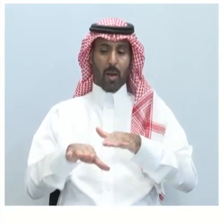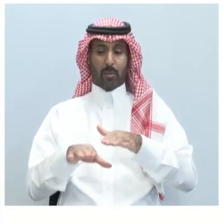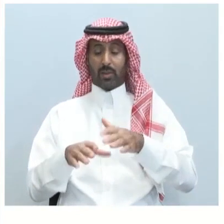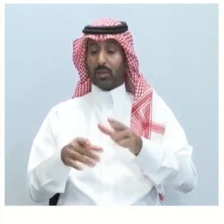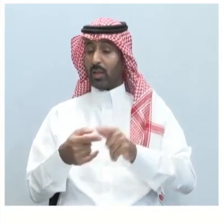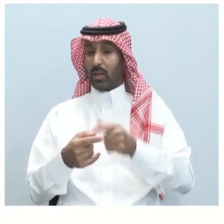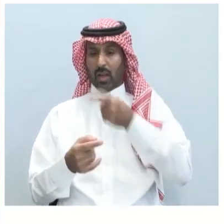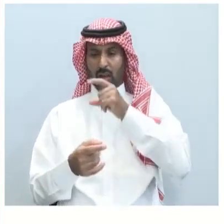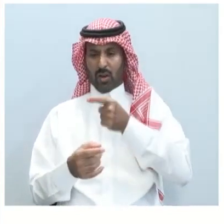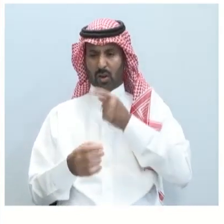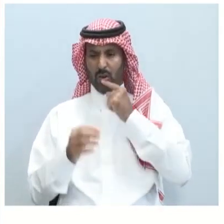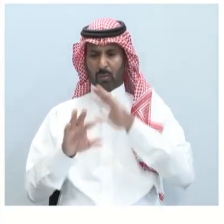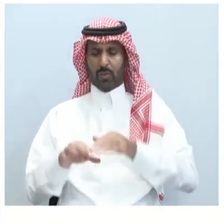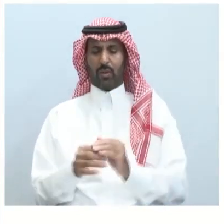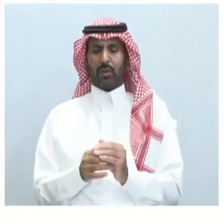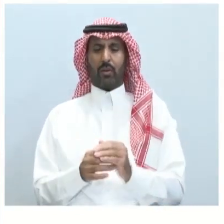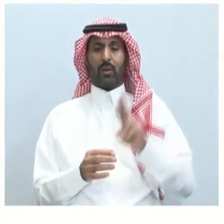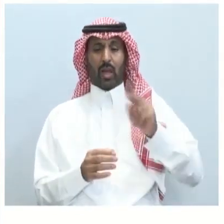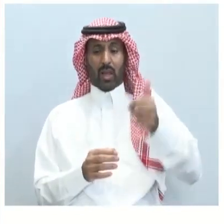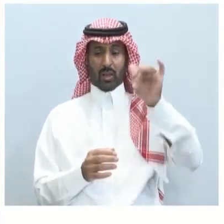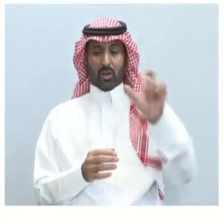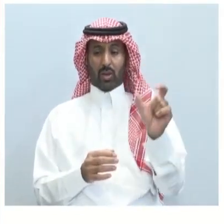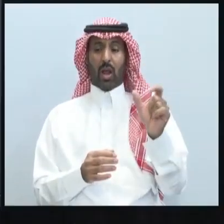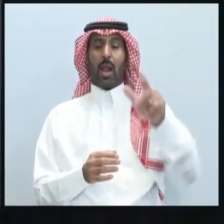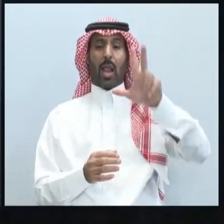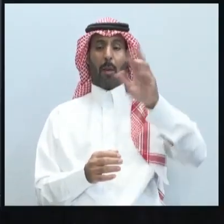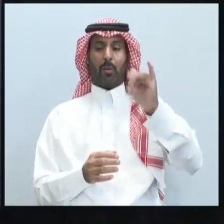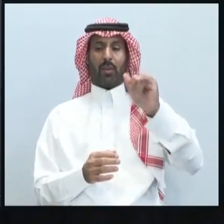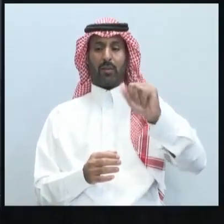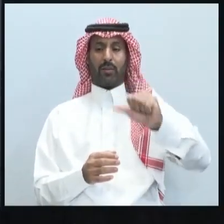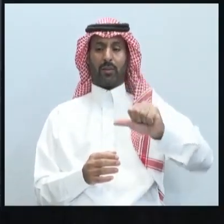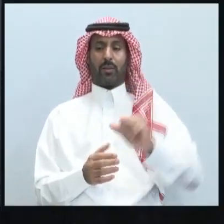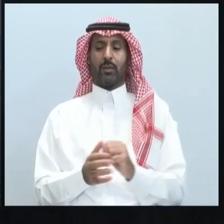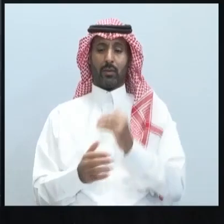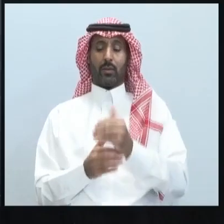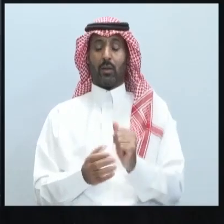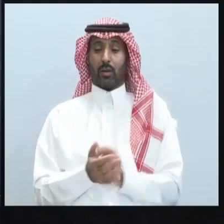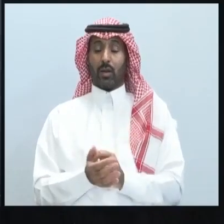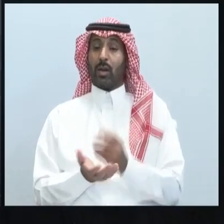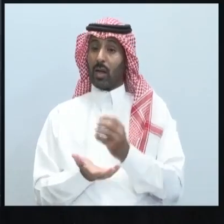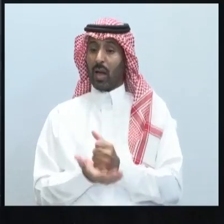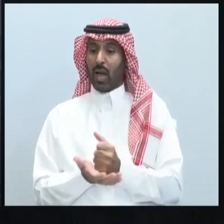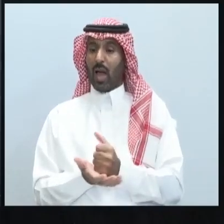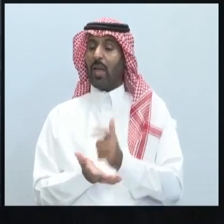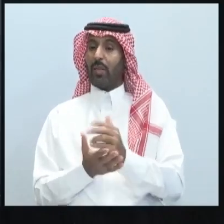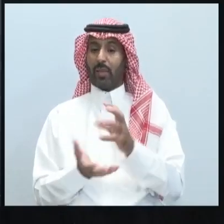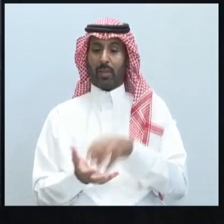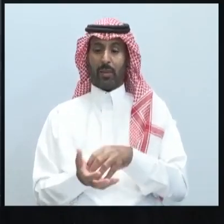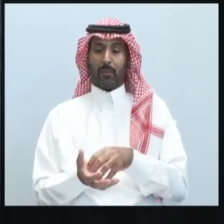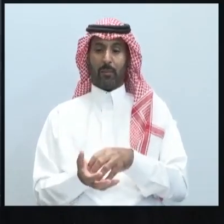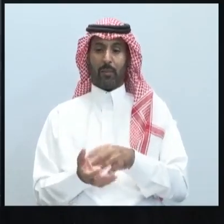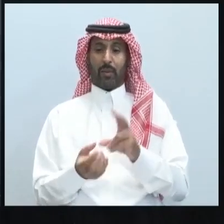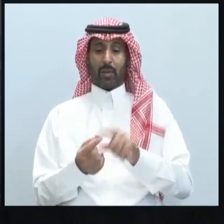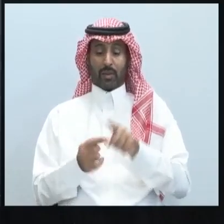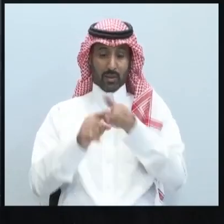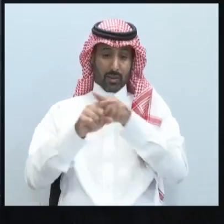تاين الحمض ثابت تاين الحمض وانا عارف انه ثابت تاين الحمض او ثابت تاين القاعده اللي هو ماذا تركيز